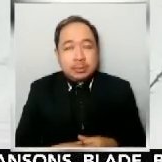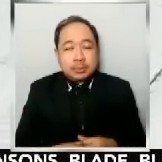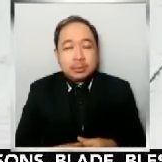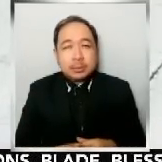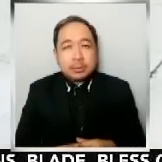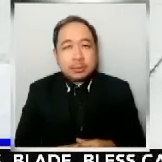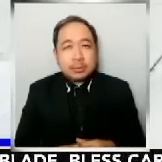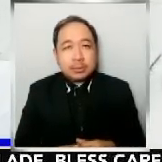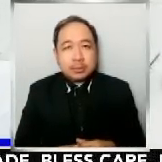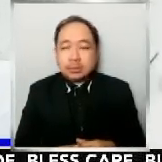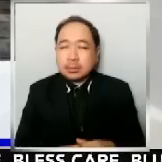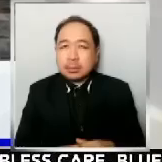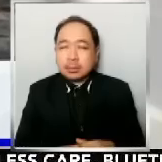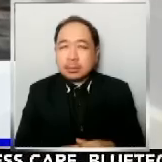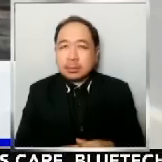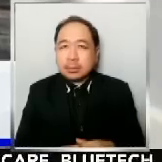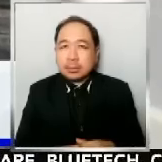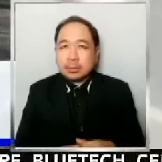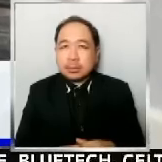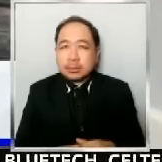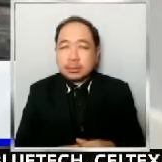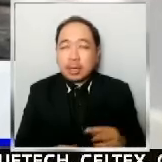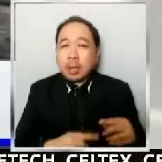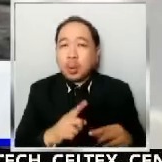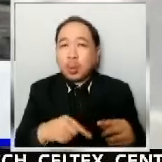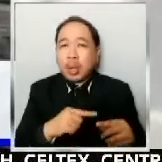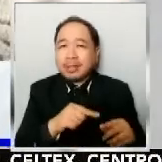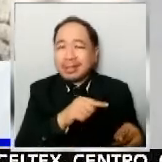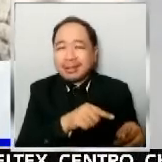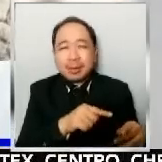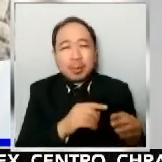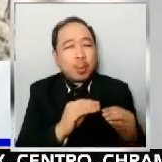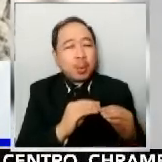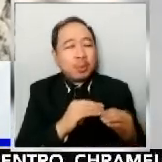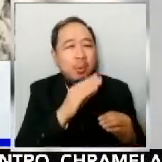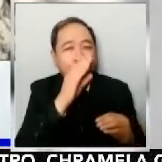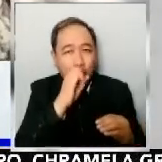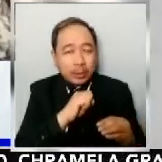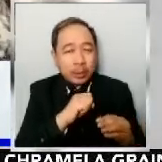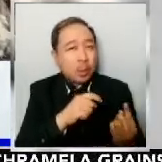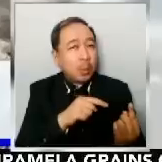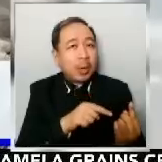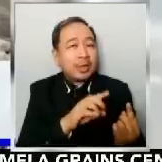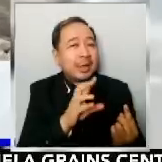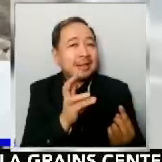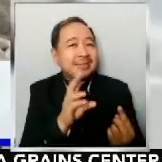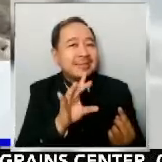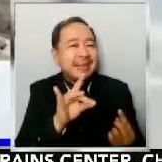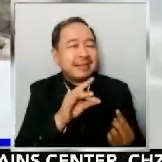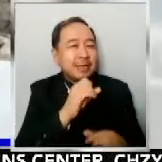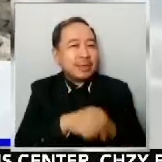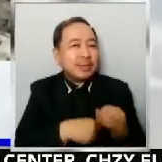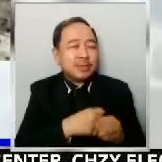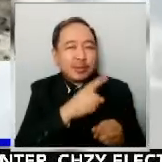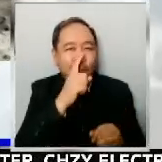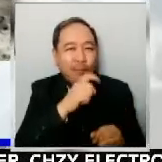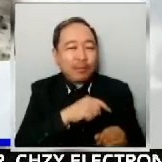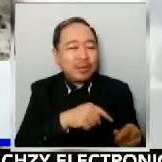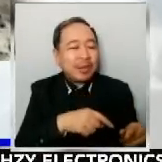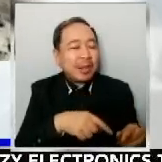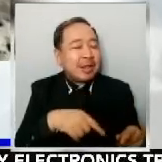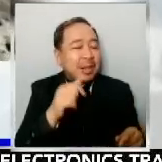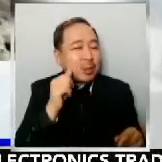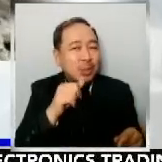Kung kailan pa umuno nagkaedad, dun pa mas lalong naging gala ang 68 anyos na si Veronica. Mula sa